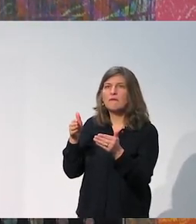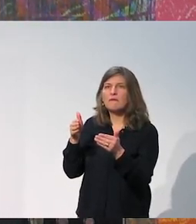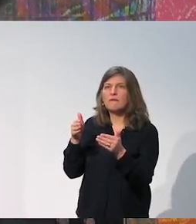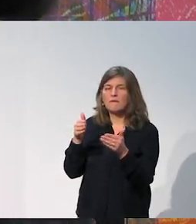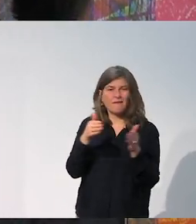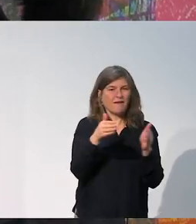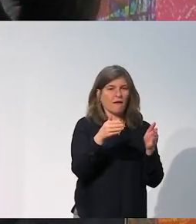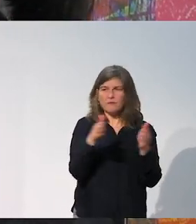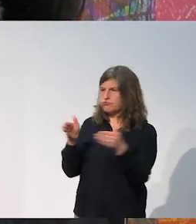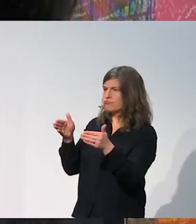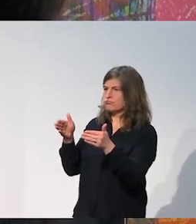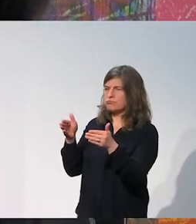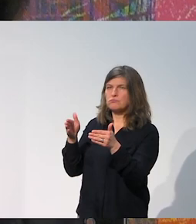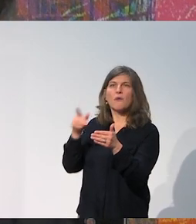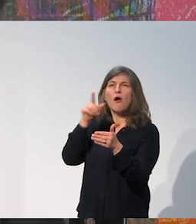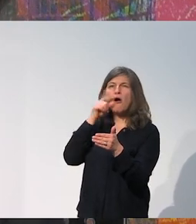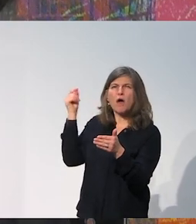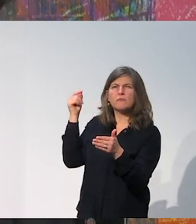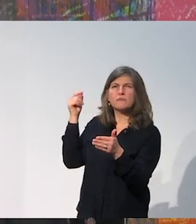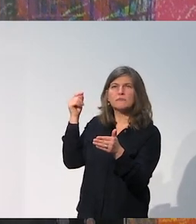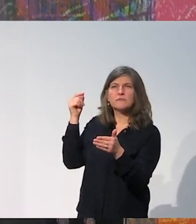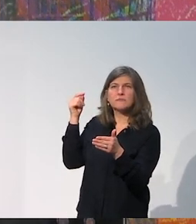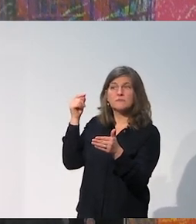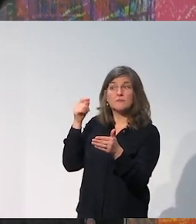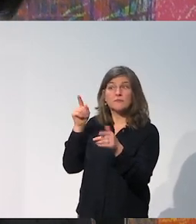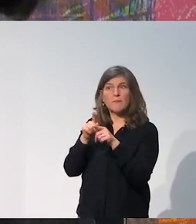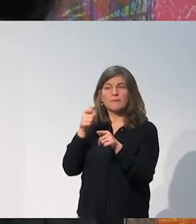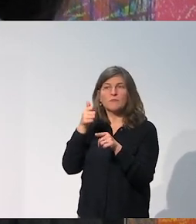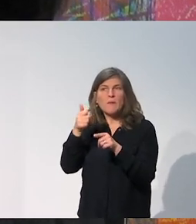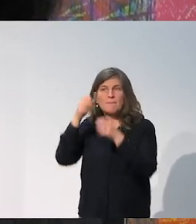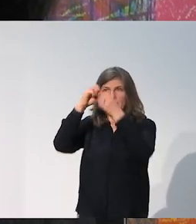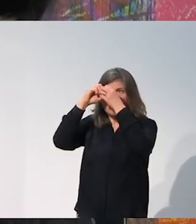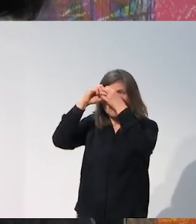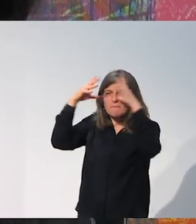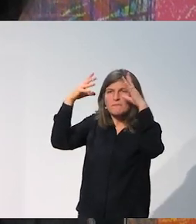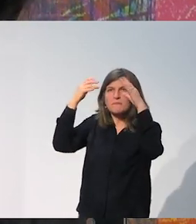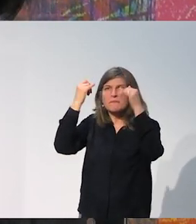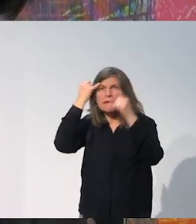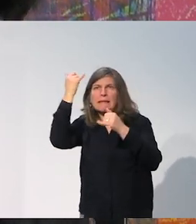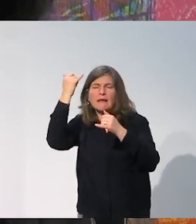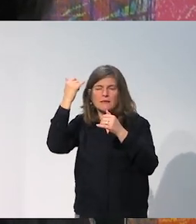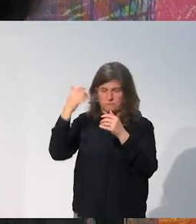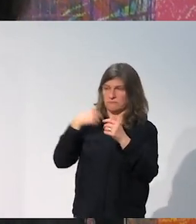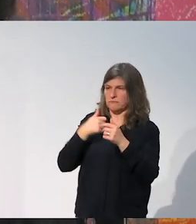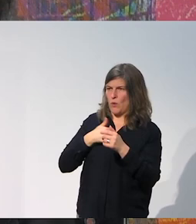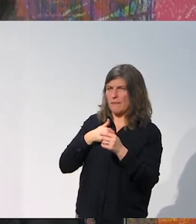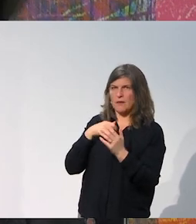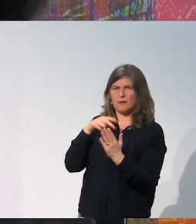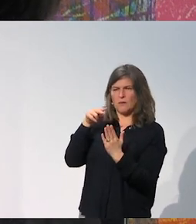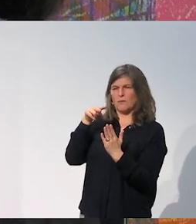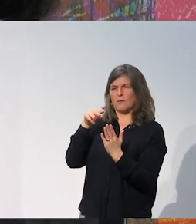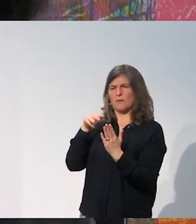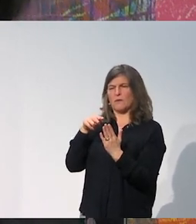tournée sur cet homme qui lui aussi, et on est dans sa tête, qui lui pense aussi, ça m'a surprise. Et après, j'ai totalement